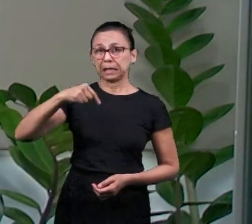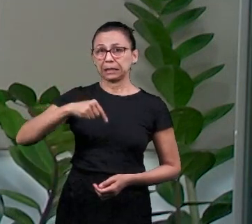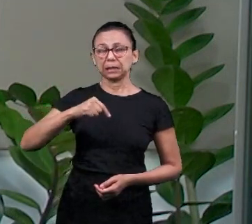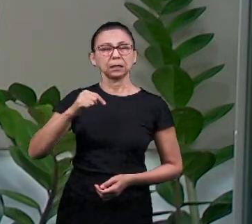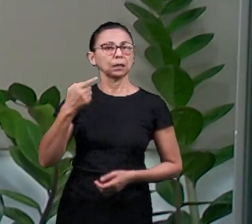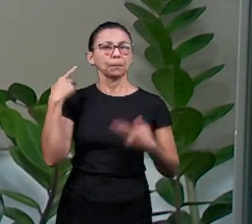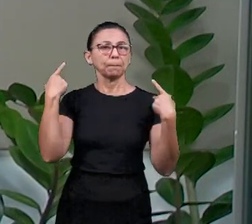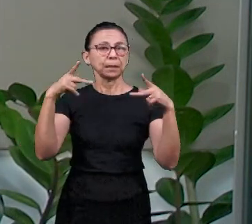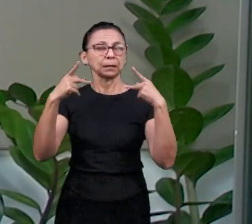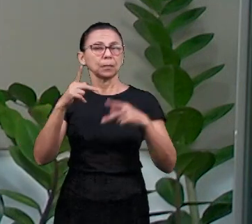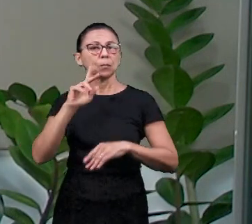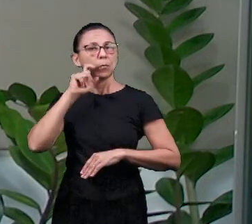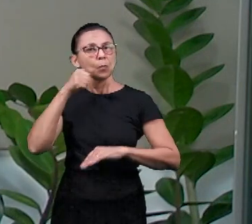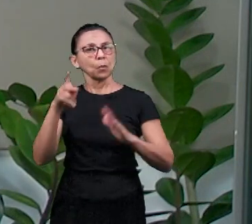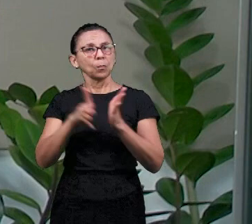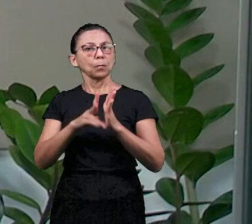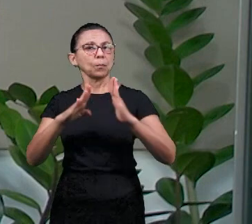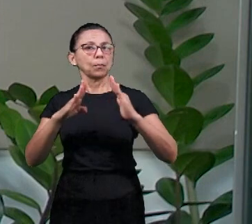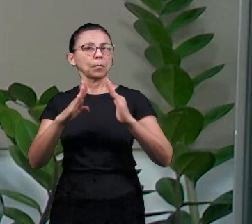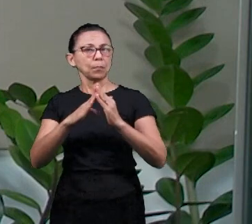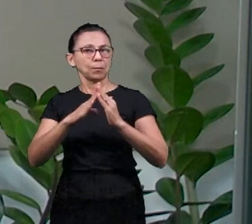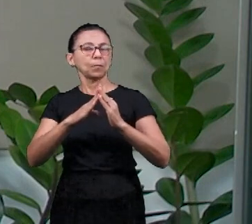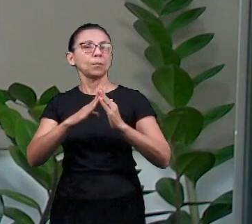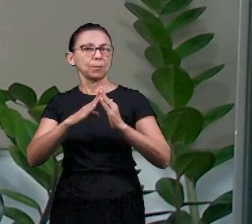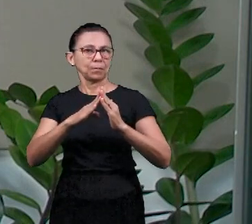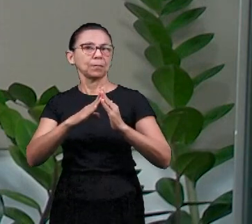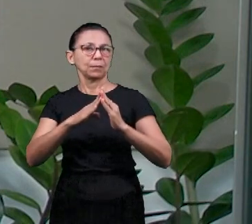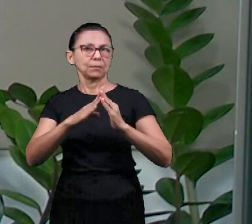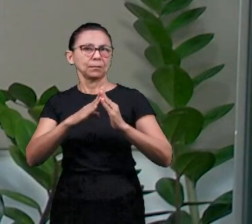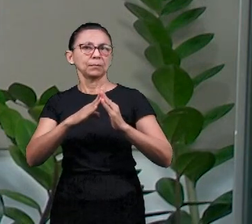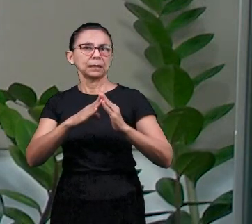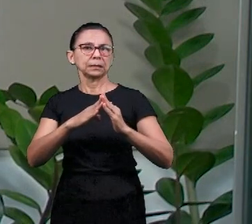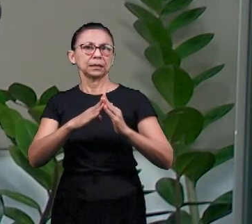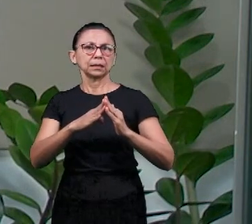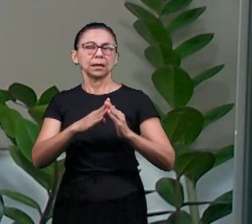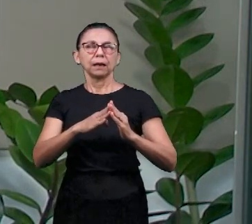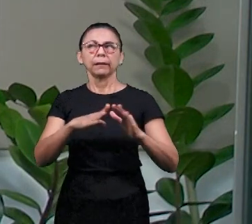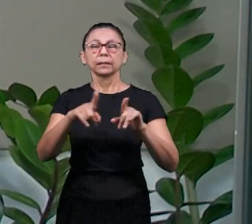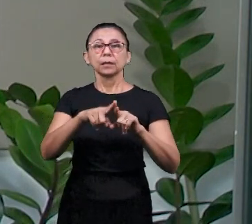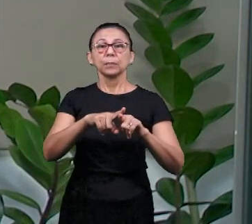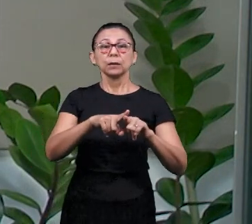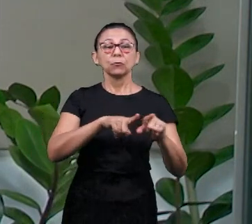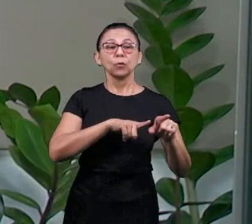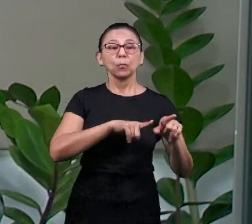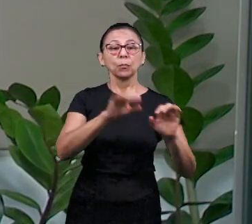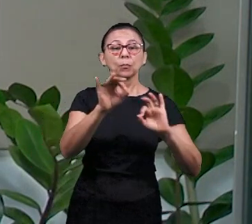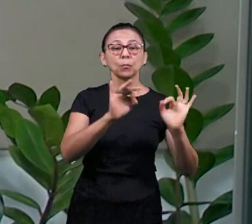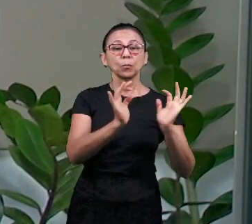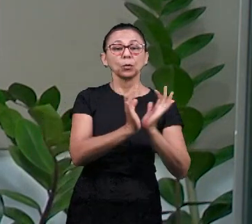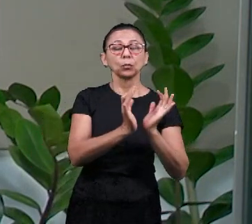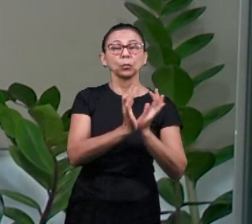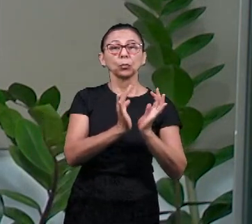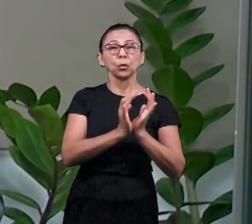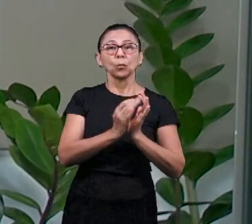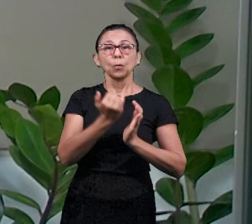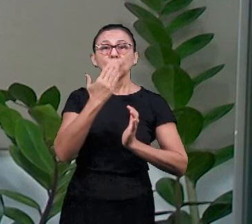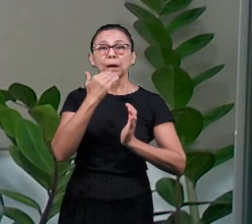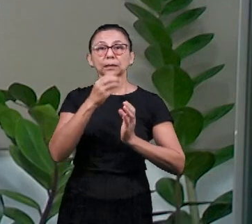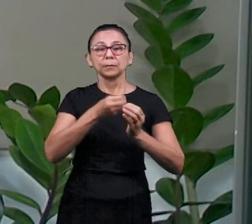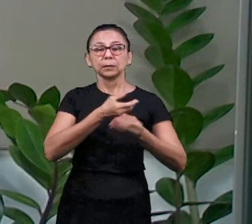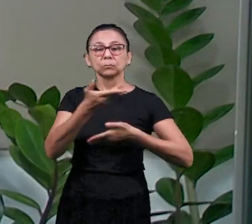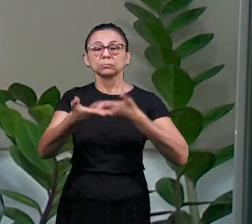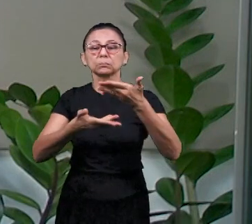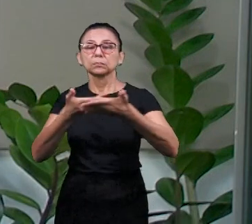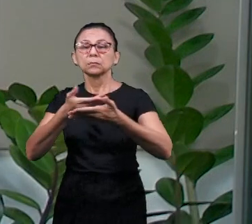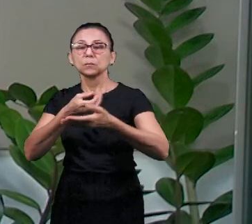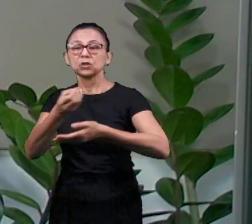la boulangerie. On va faire un groupe pour donner de la nourriture aux gens. Vous pouvez faire ça, il n'y a pas de problème.